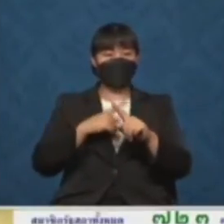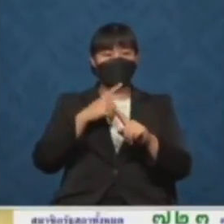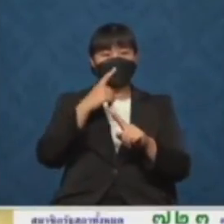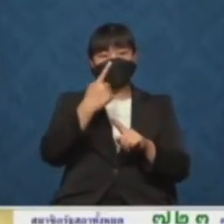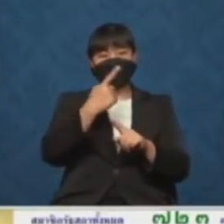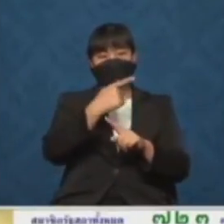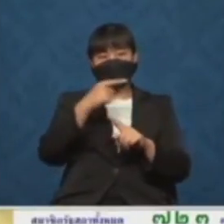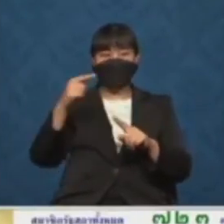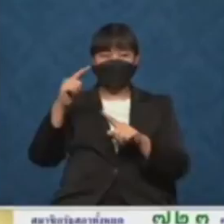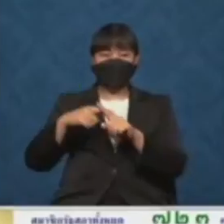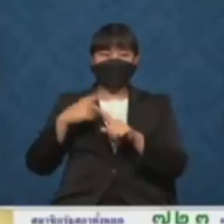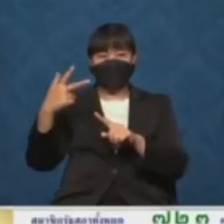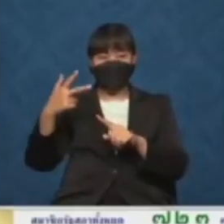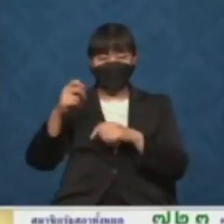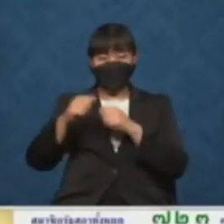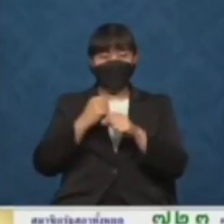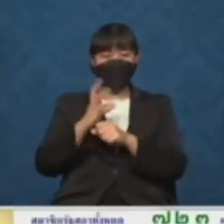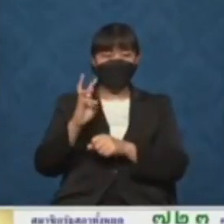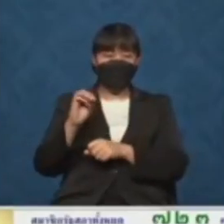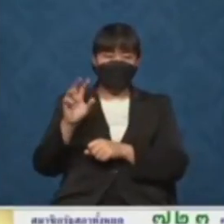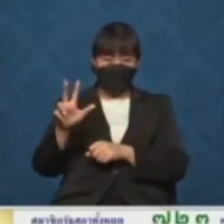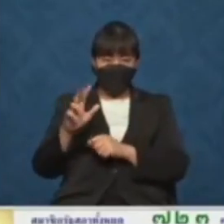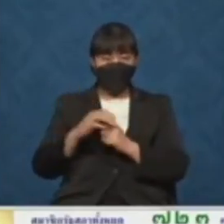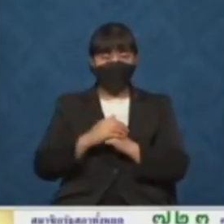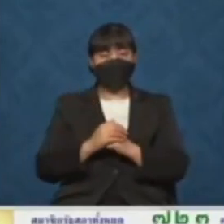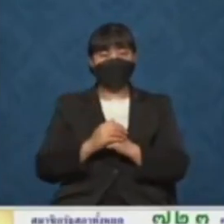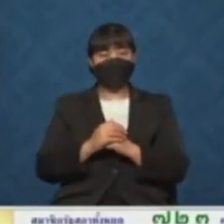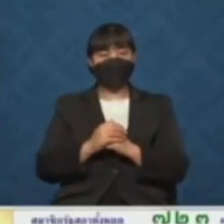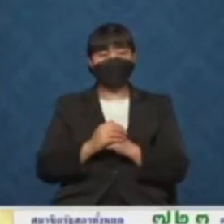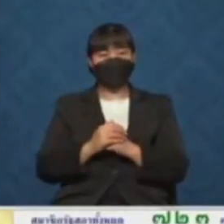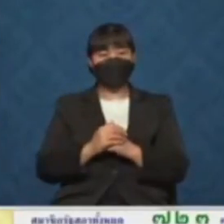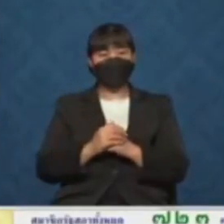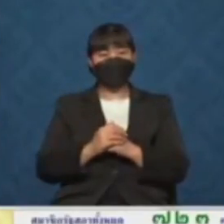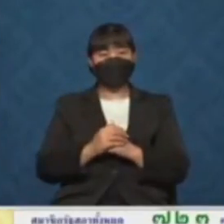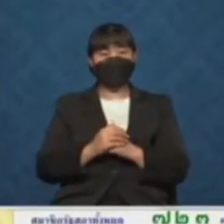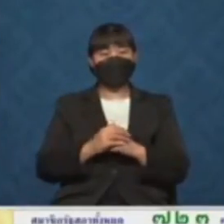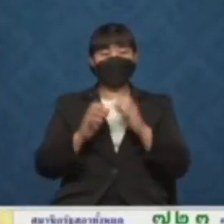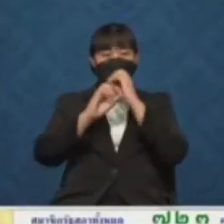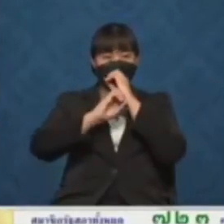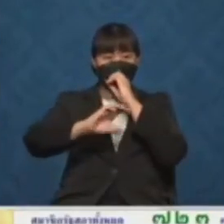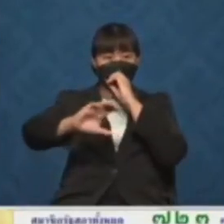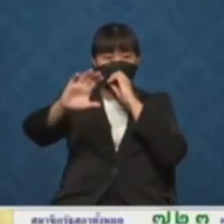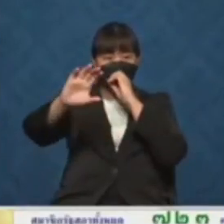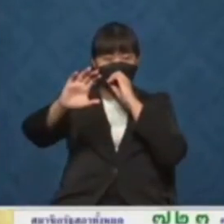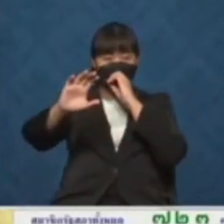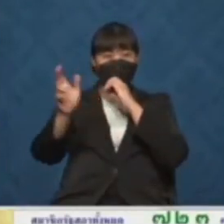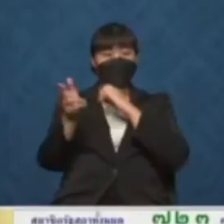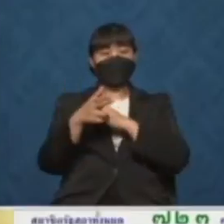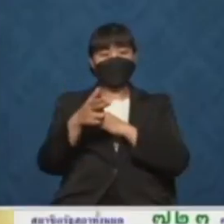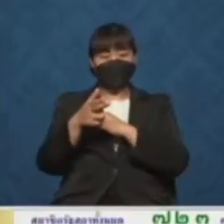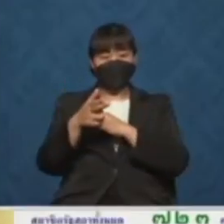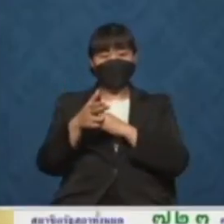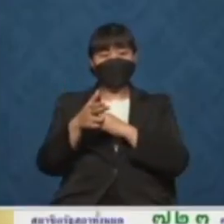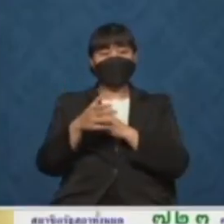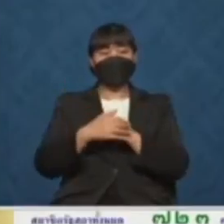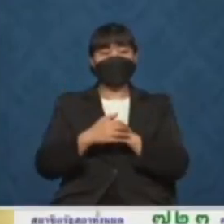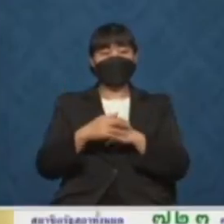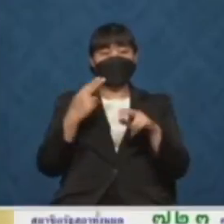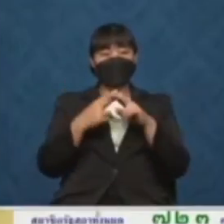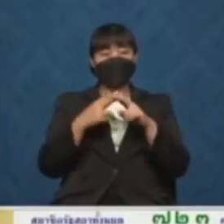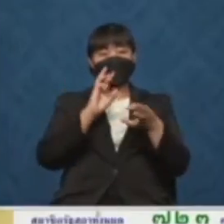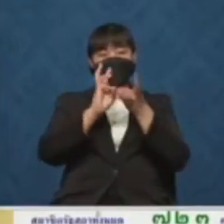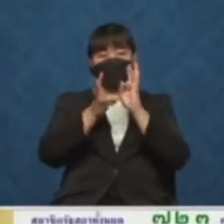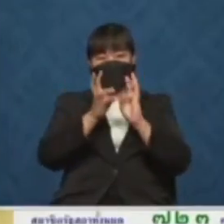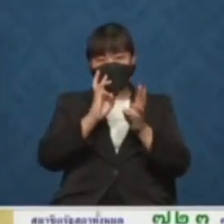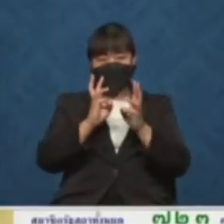ึมีนาคมป 63 ก็ระบว่า ให้ก. ส.ทำหนงสั้นหนึ่เรื่องนะครับชื่อเรื่องฝุ่หืหด